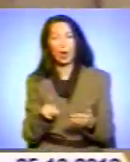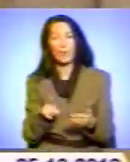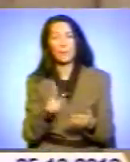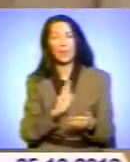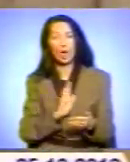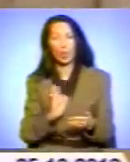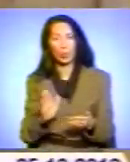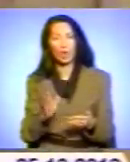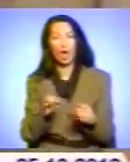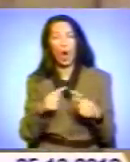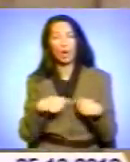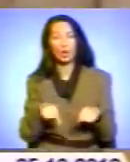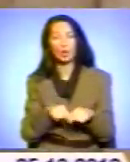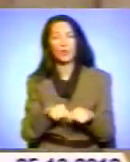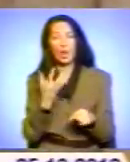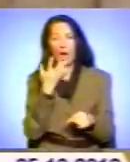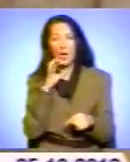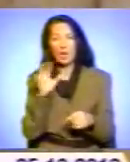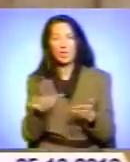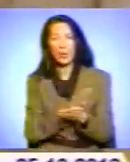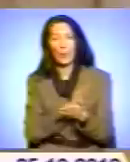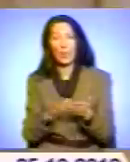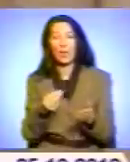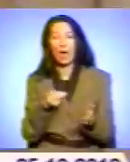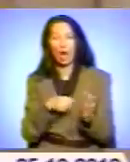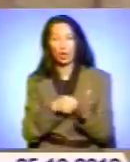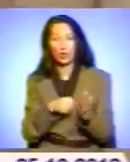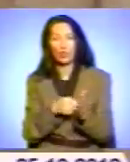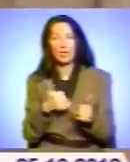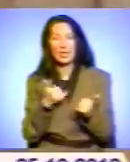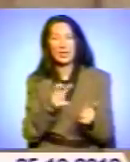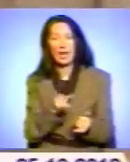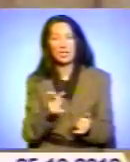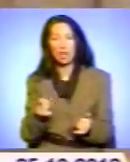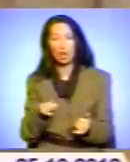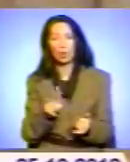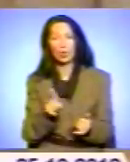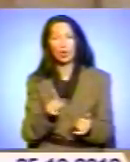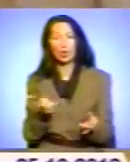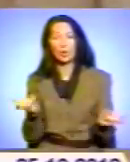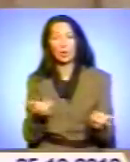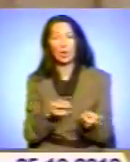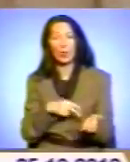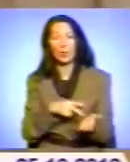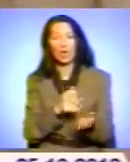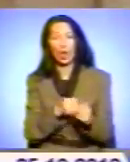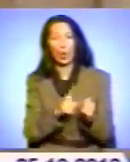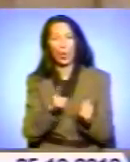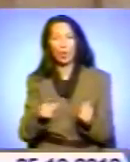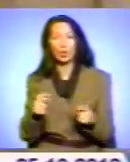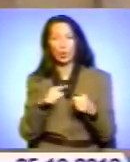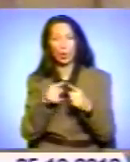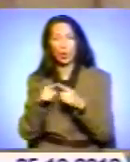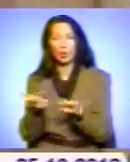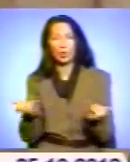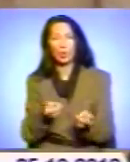буде організовано гаряче, безплатне гаряче харчування для жителів, тому що треба обійти кожну точку, треба,